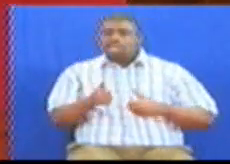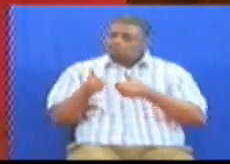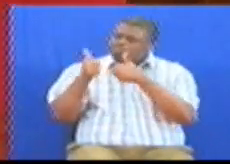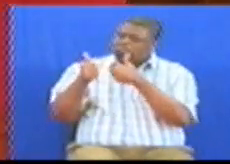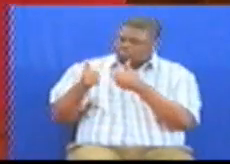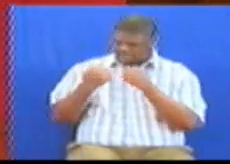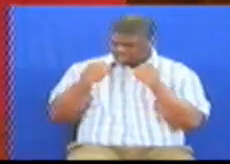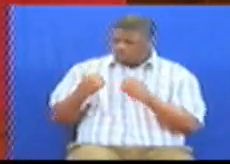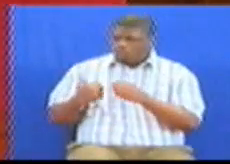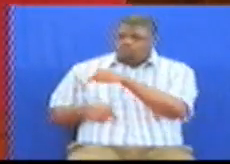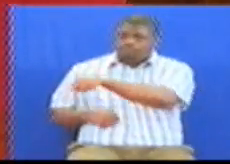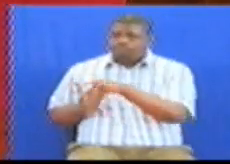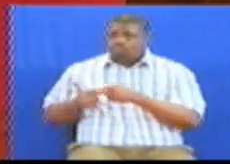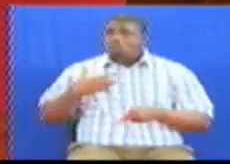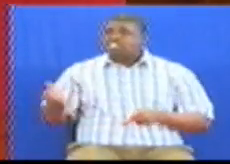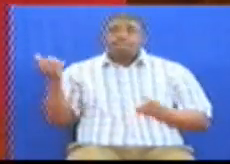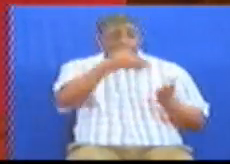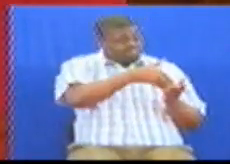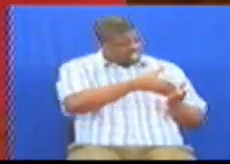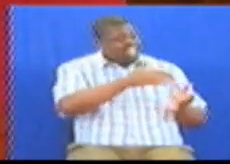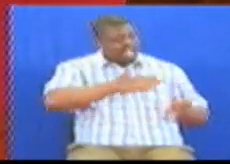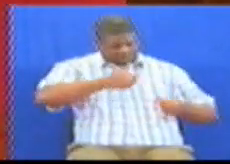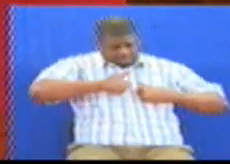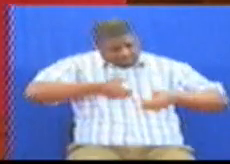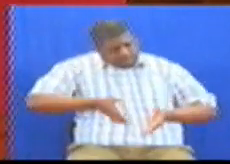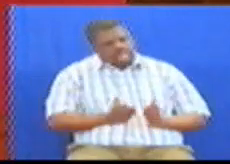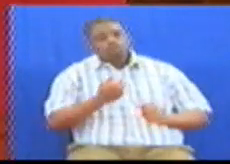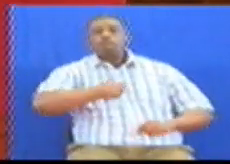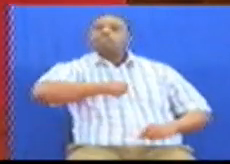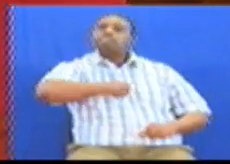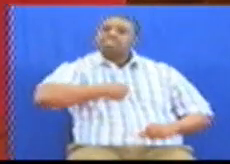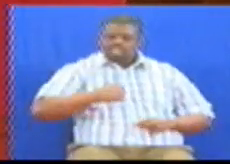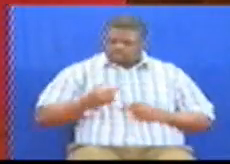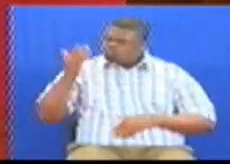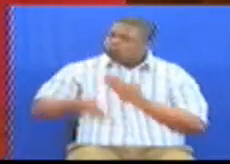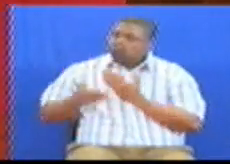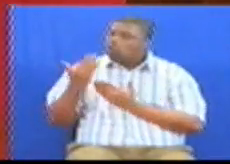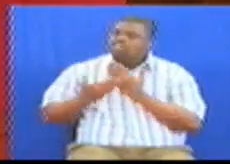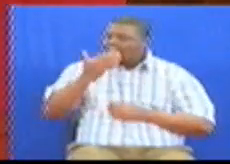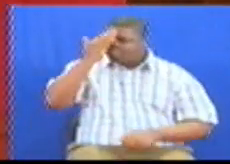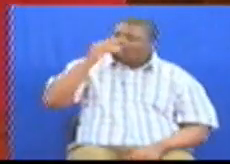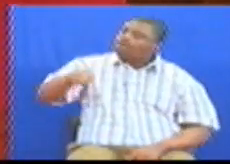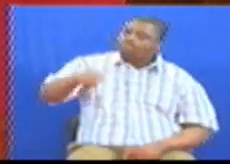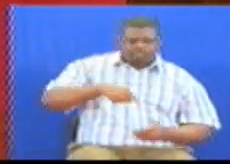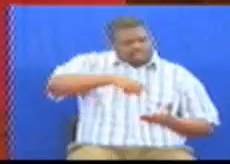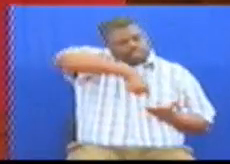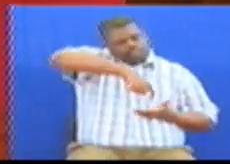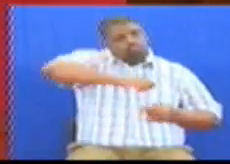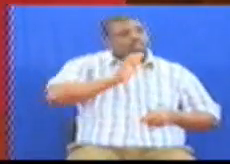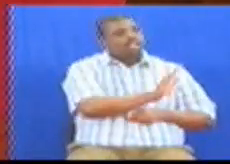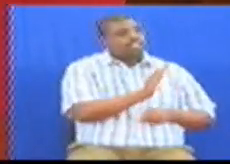naibu waziri mwenye shafika mpaka Wampembe ambako ndio nikozaliwa mimi. Ni mwisho wa nchi anafahamu. Kituo cha afya kimejengwa kama hospitali ya